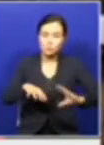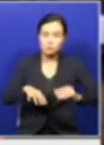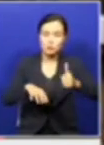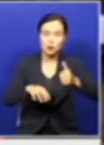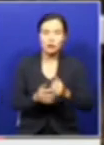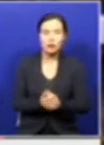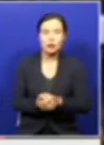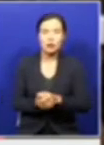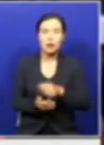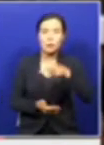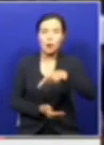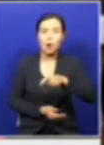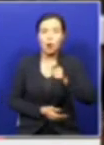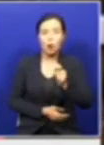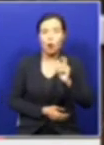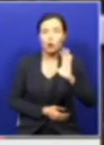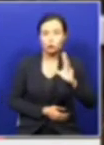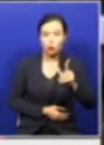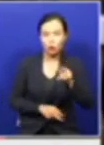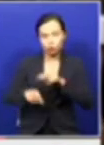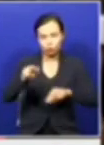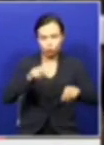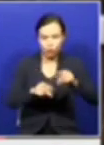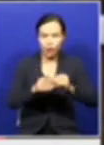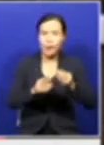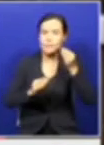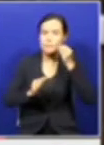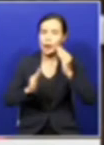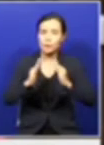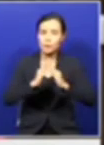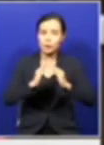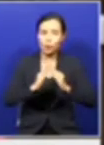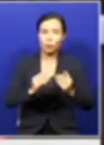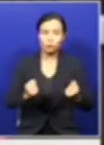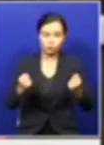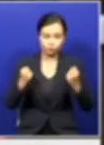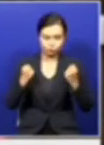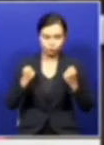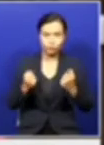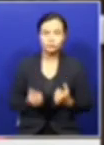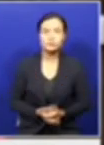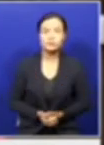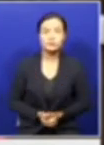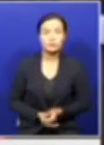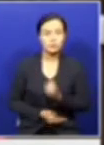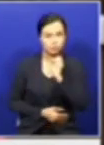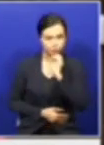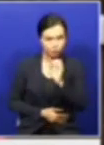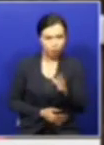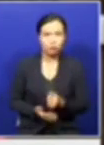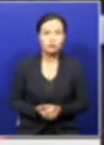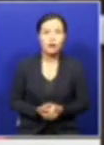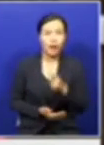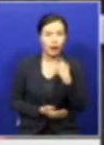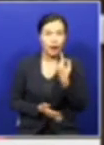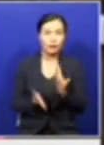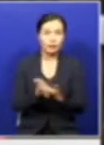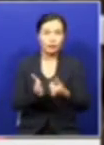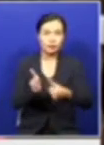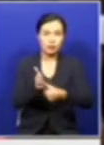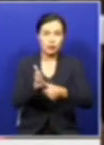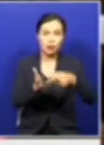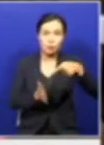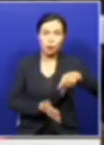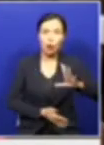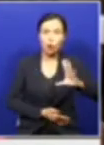พช.ที่ดูแลเรื่องเกี่ยวกับบ้านมั่นคงในขณะนี้บอกว่าคนที่เป็นหนี้พช.